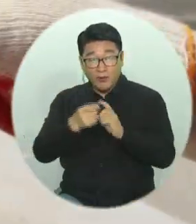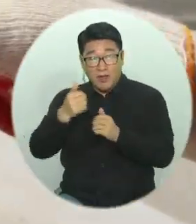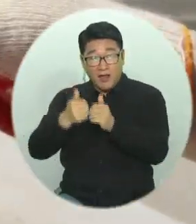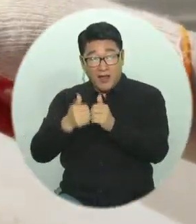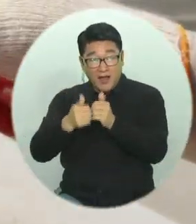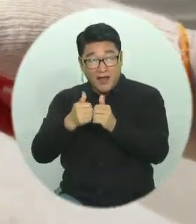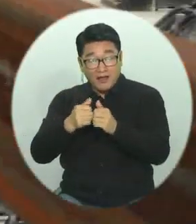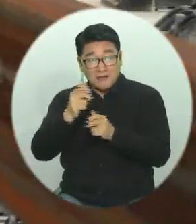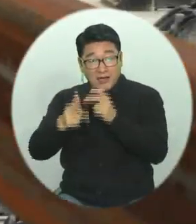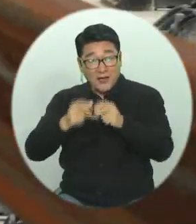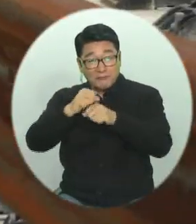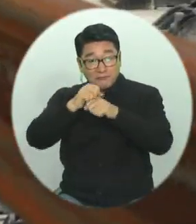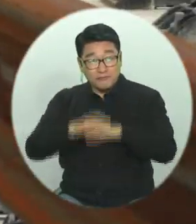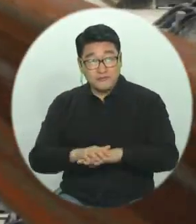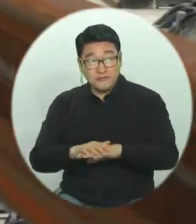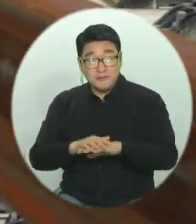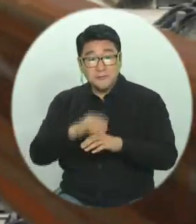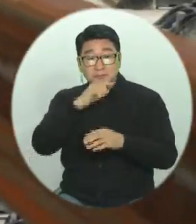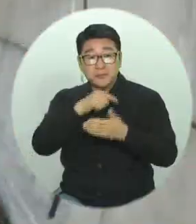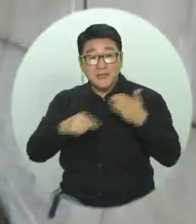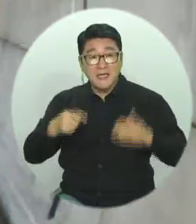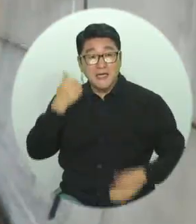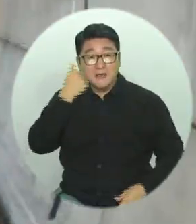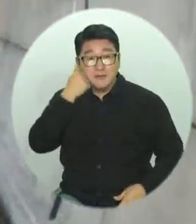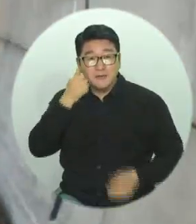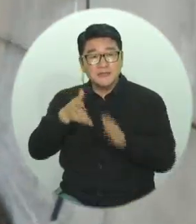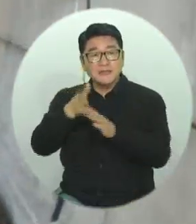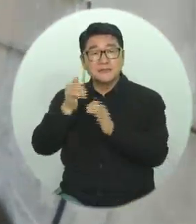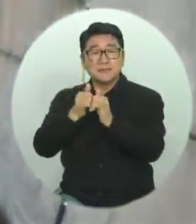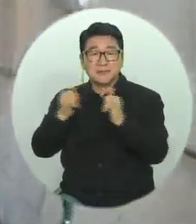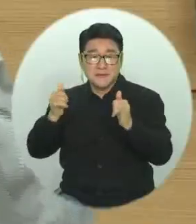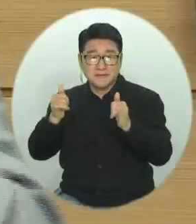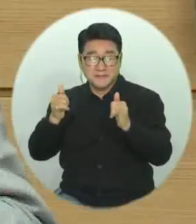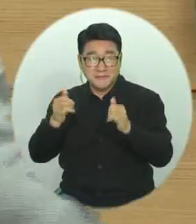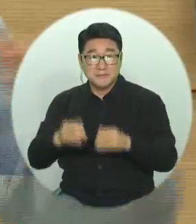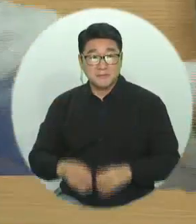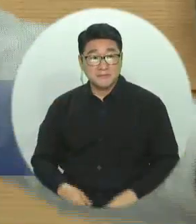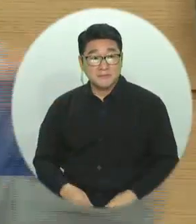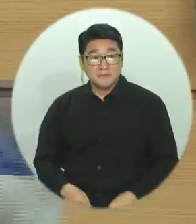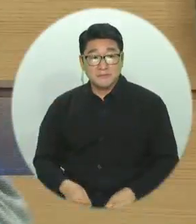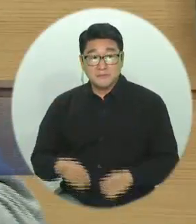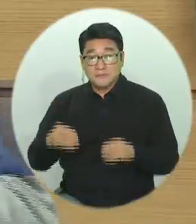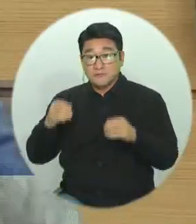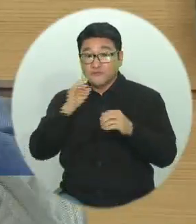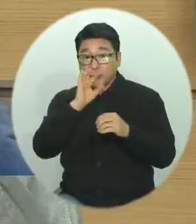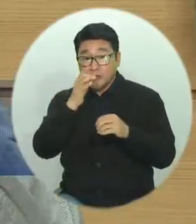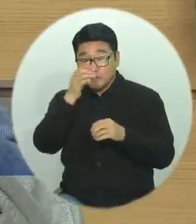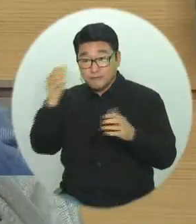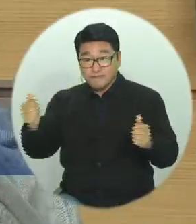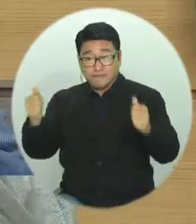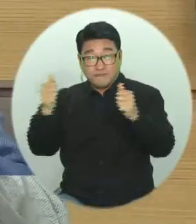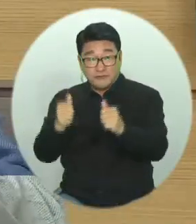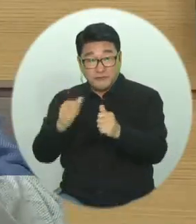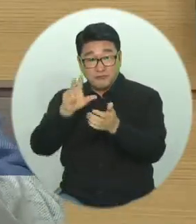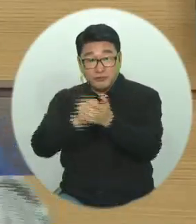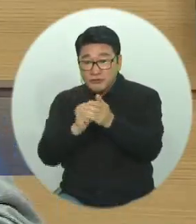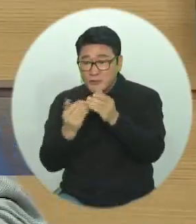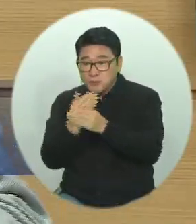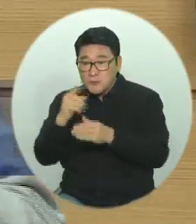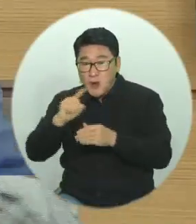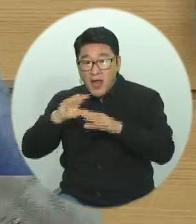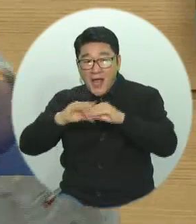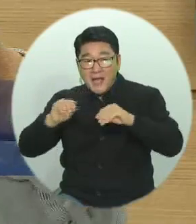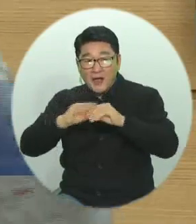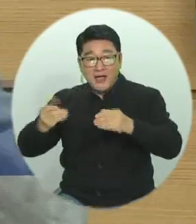사업 자체가 무산될 경우 그 피해는 주민들에게 전가될 수밖에 없습니다 중부가 놓고 문제 갈등 소지를